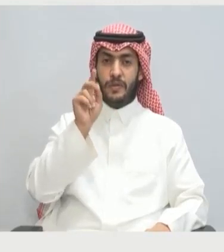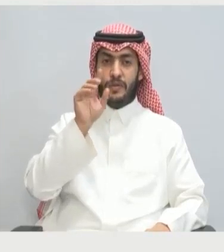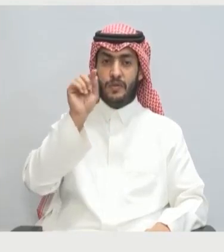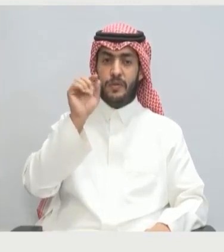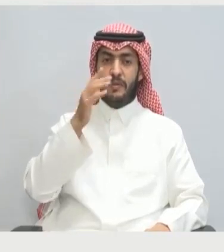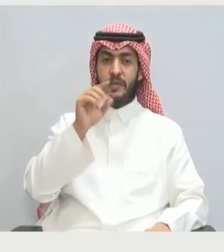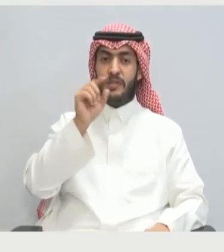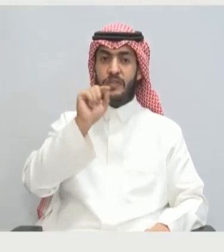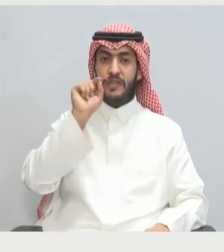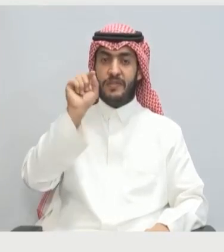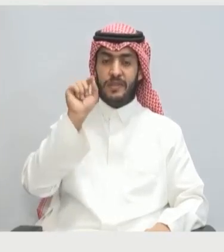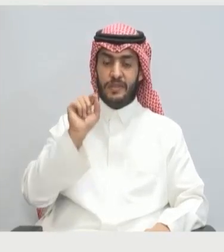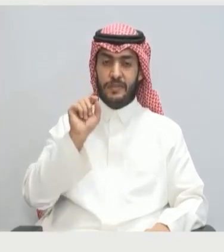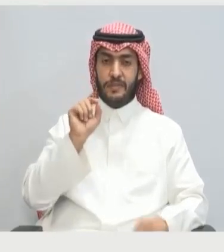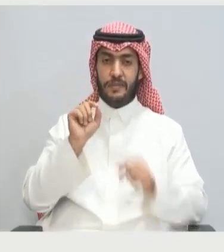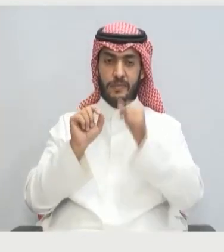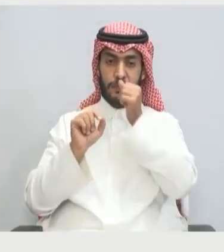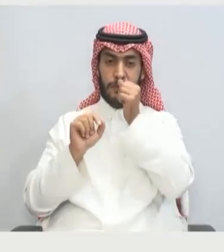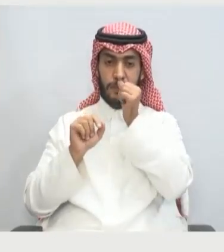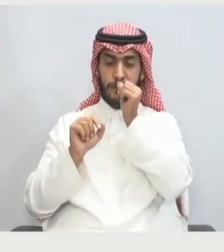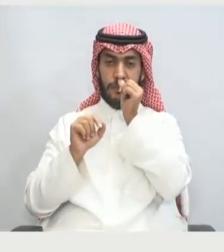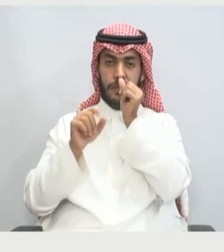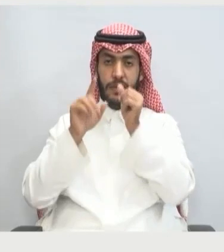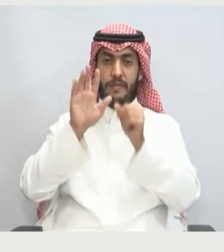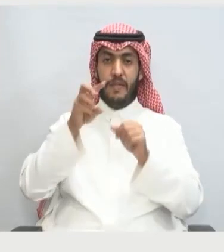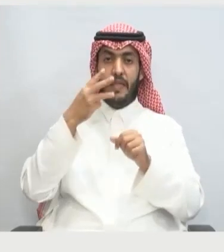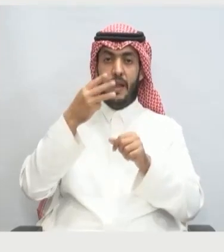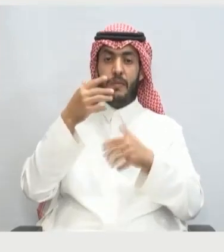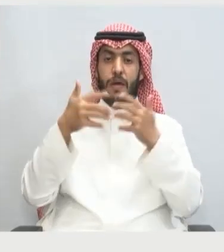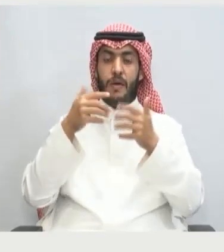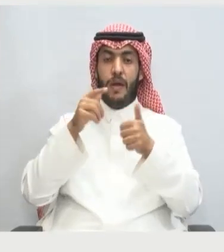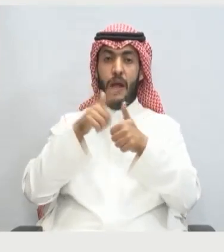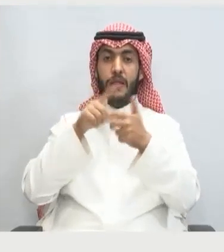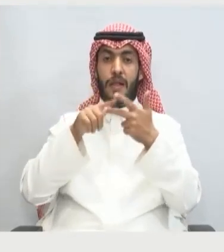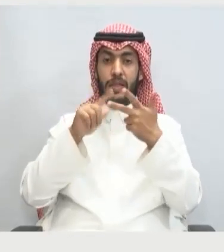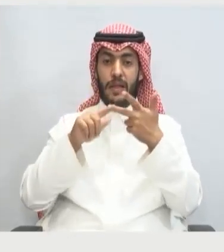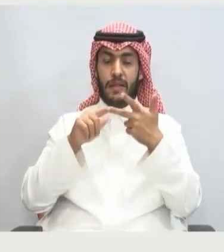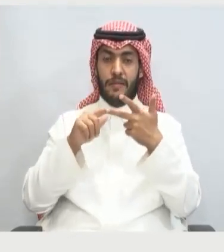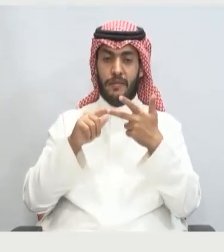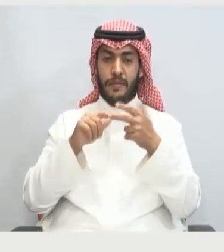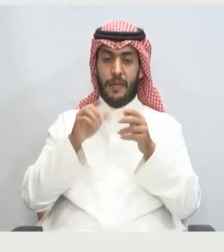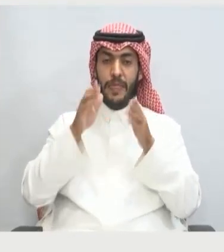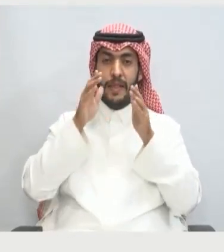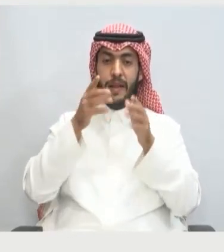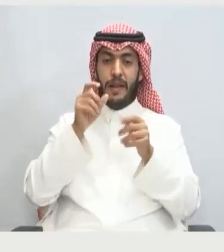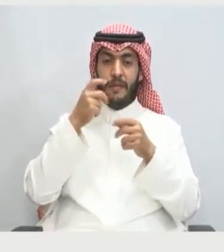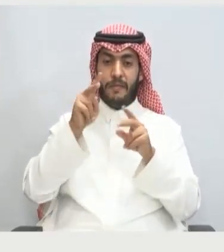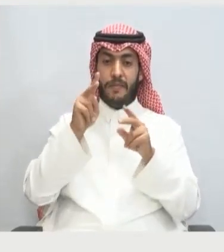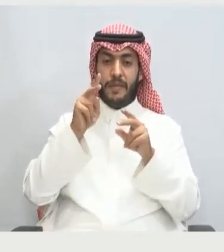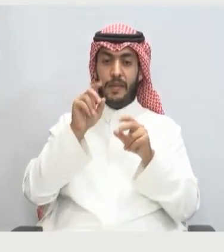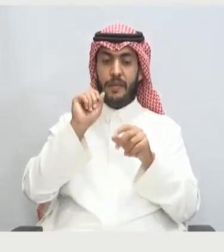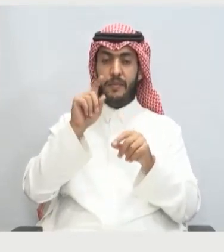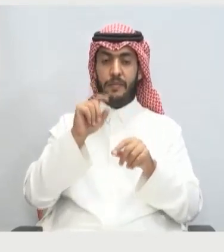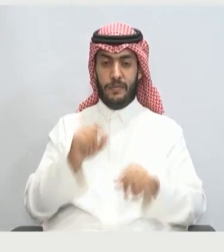هنا مرفوع للاس صفر فهو يساوي واحد ايضا لدينا ثلاث محاولات الاولى والثانيه والثالثه التركيز الابتدائي هنا للماده